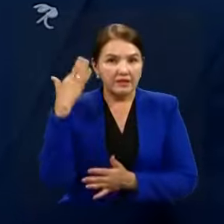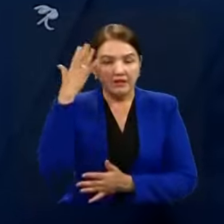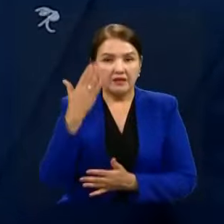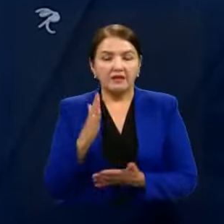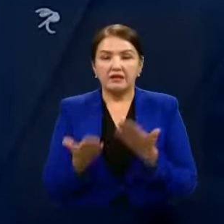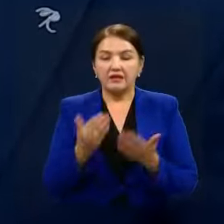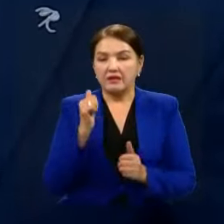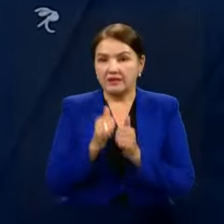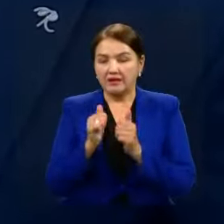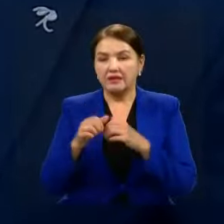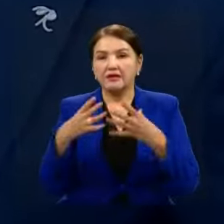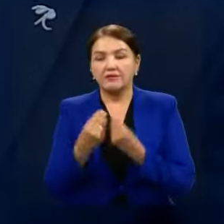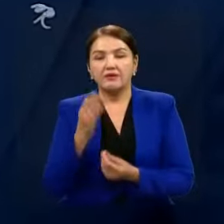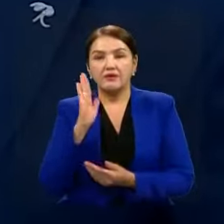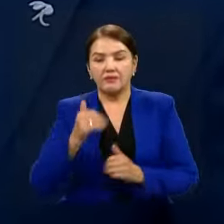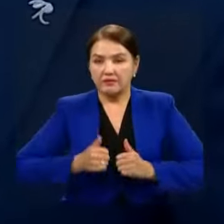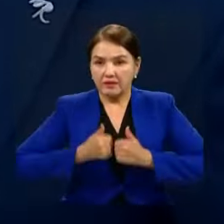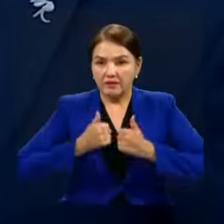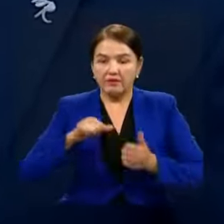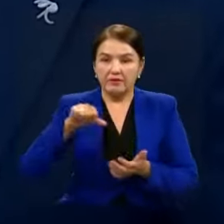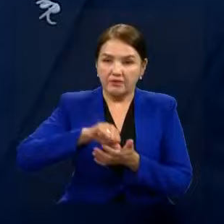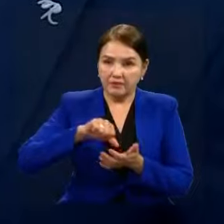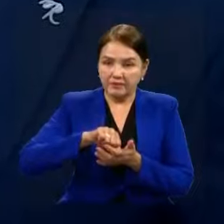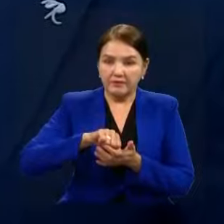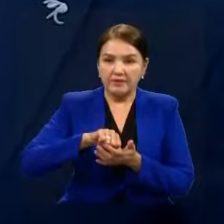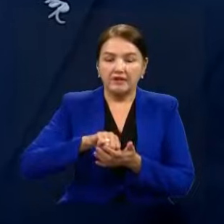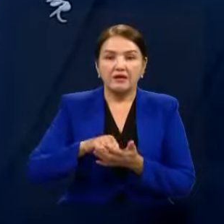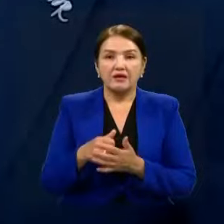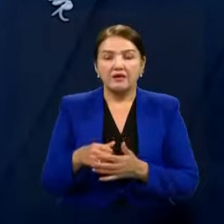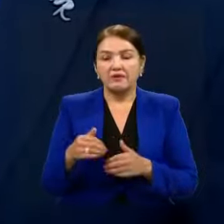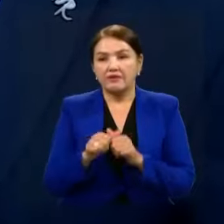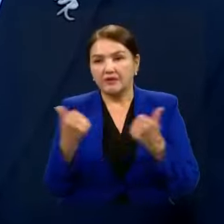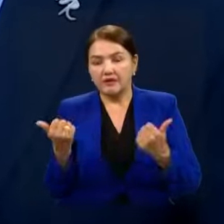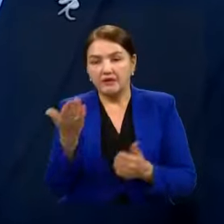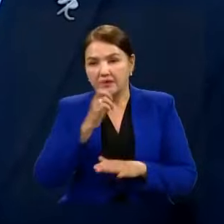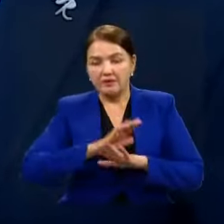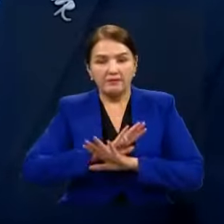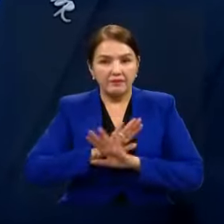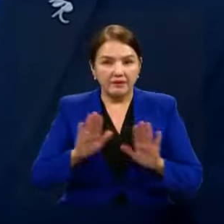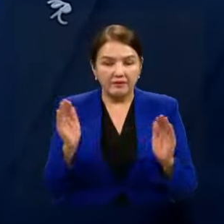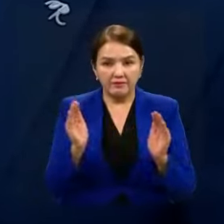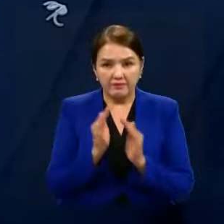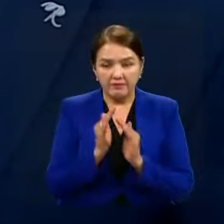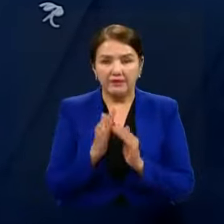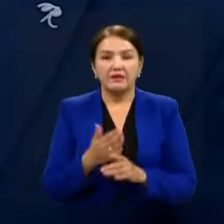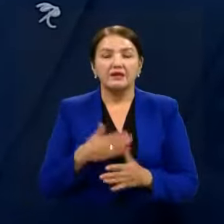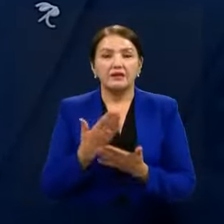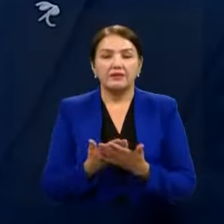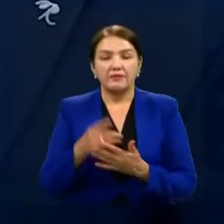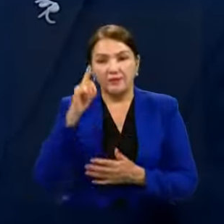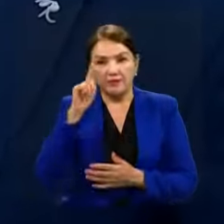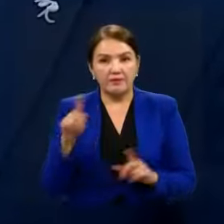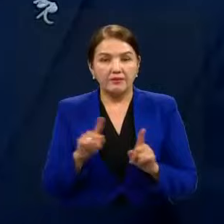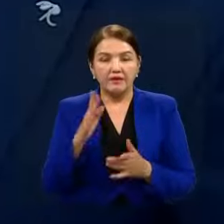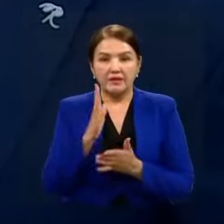И если каждая семья будет стремиться принимать в них участие, то разводов в нашей стране будет меньше. Мы, например, узнали о том,